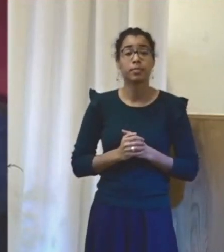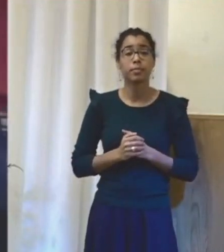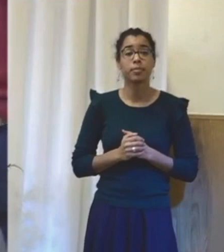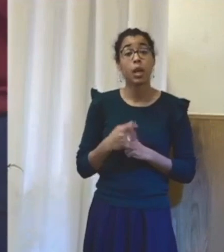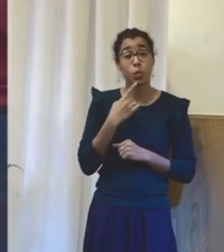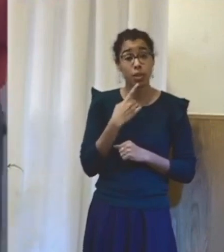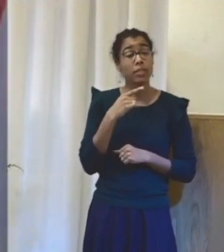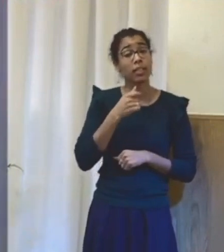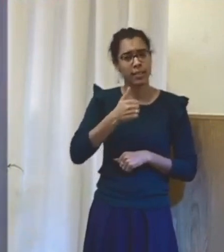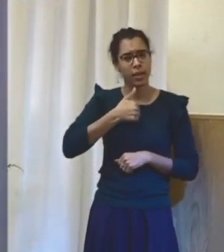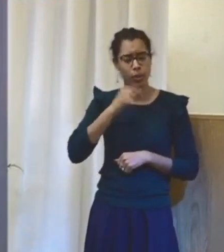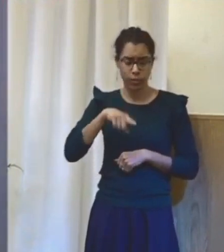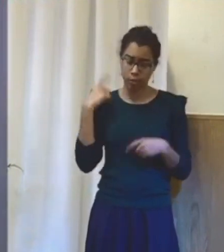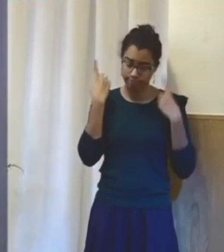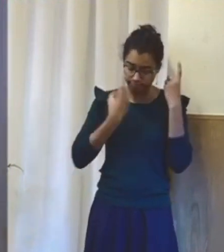Donc, c'est à nous de réfléchir.